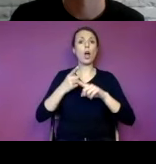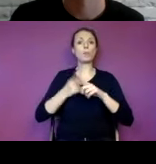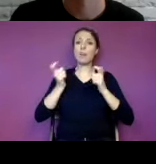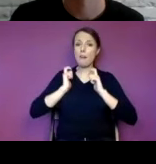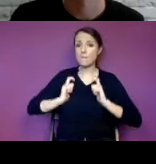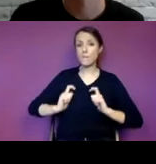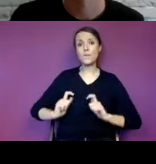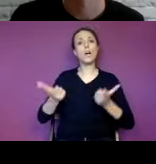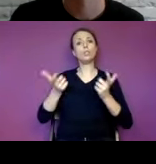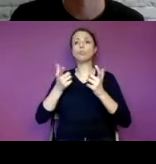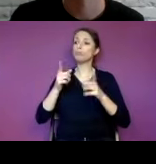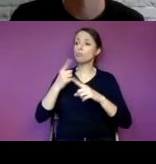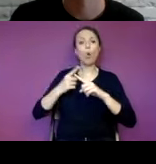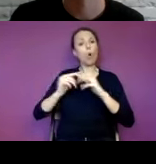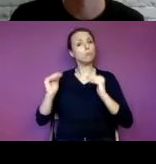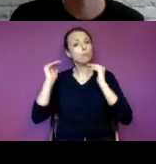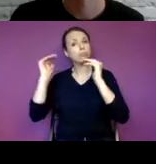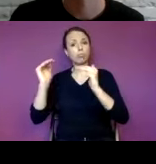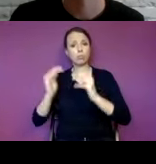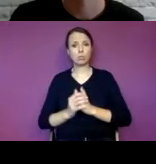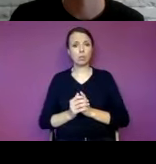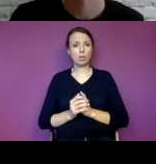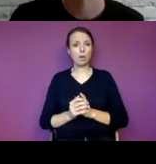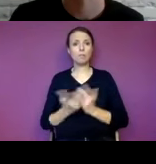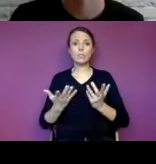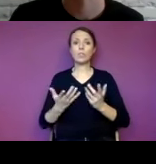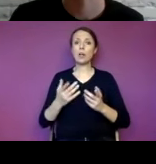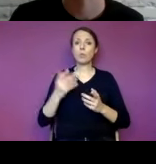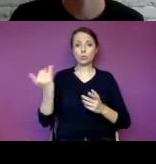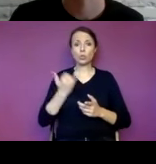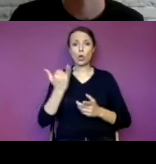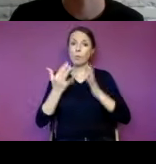więc chciałbym spojrzeć na to, bo mówimy cały czas o negatywnych skutkach